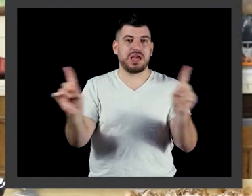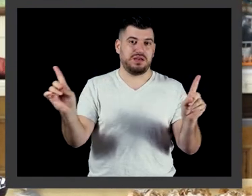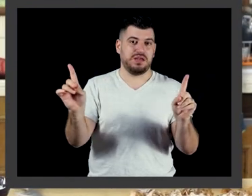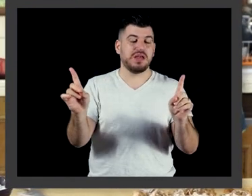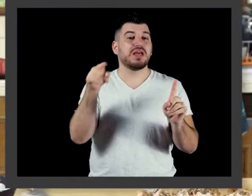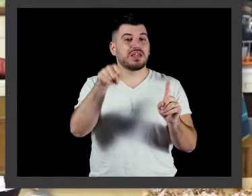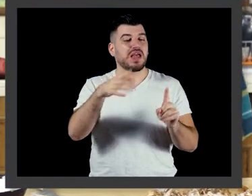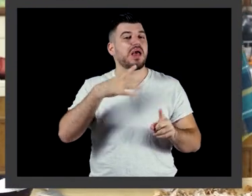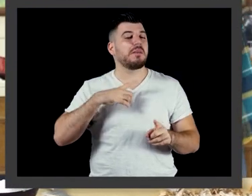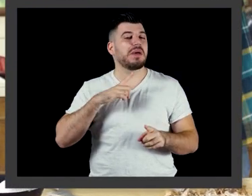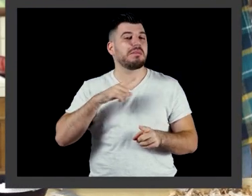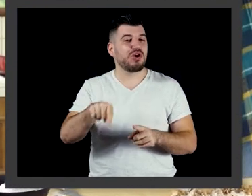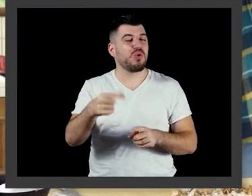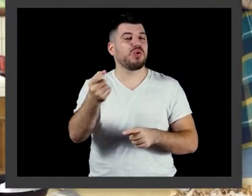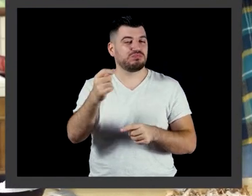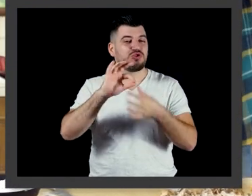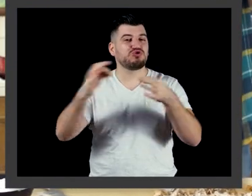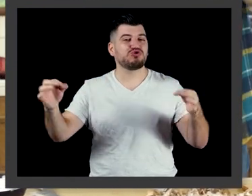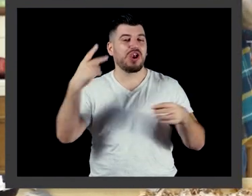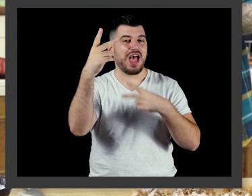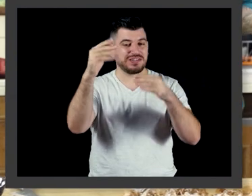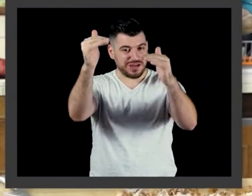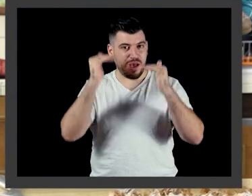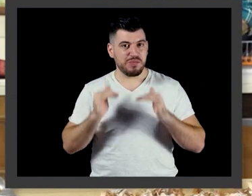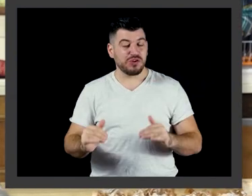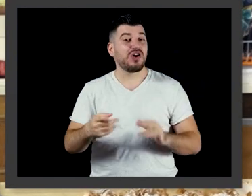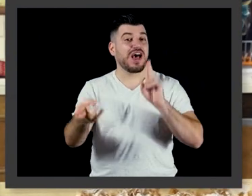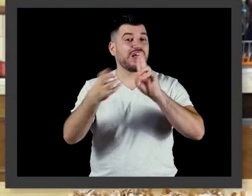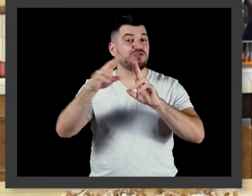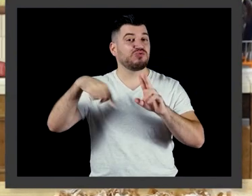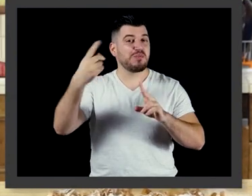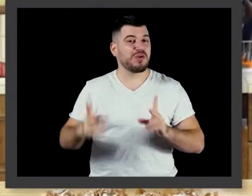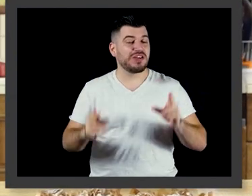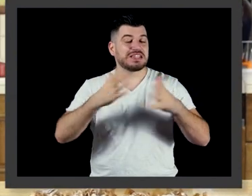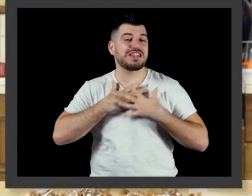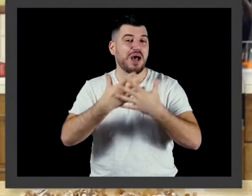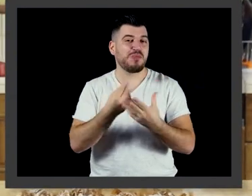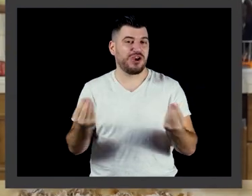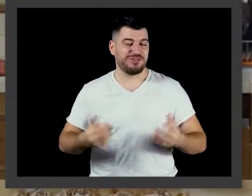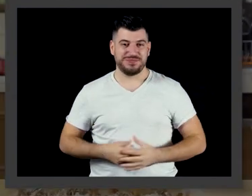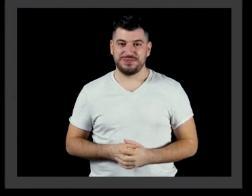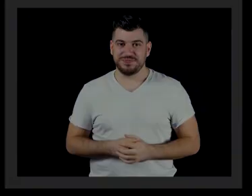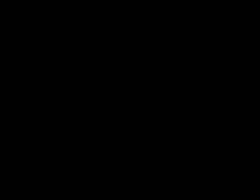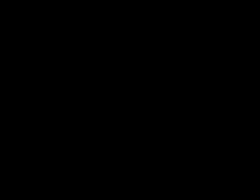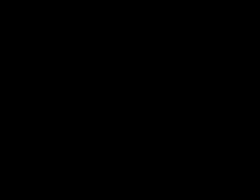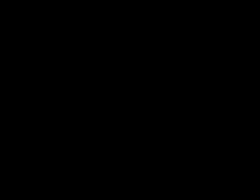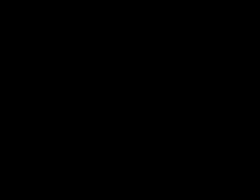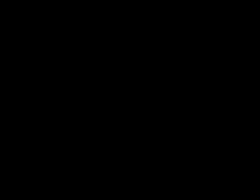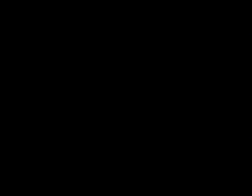ακριβώς και περιμένω τα σχόλιά σας μετά κάτω από τη συνταγή μας. Ραντεβού στο επόμενο επεισόδιο. Σας αγαπώ πάρα πολύ.